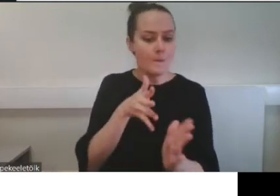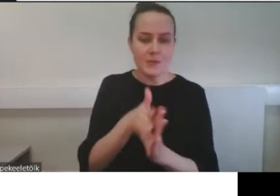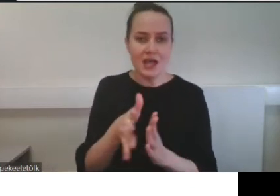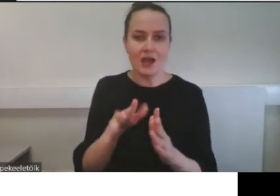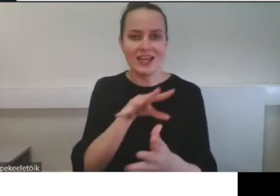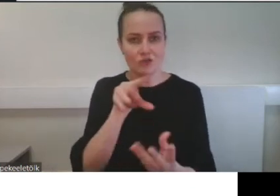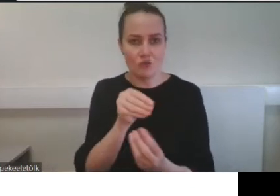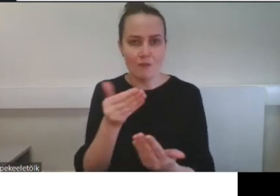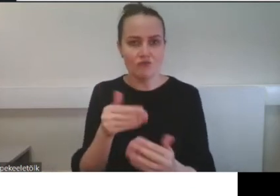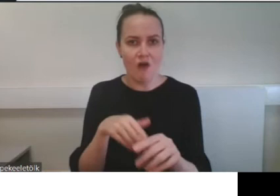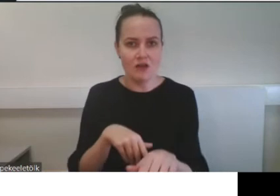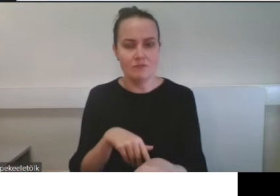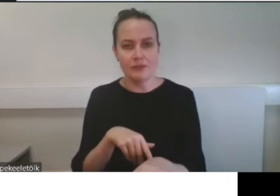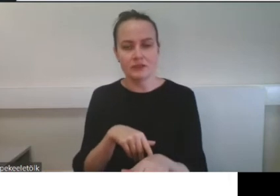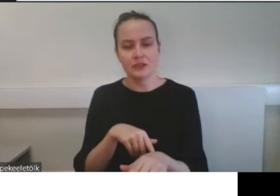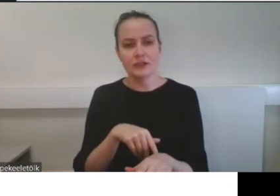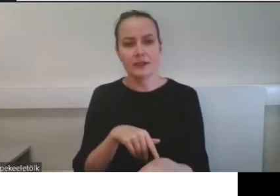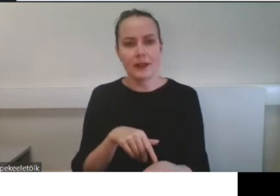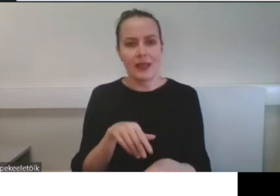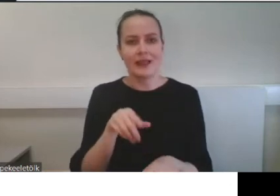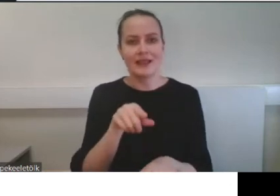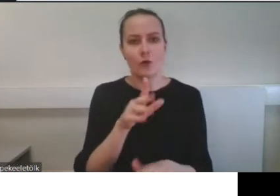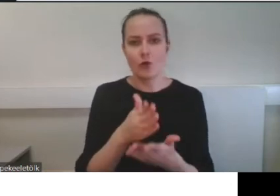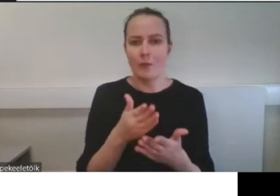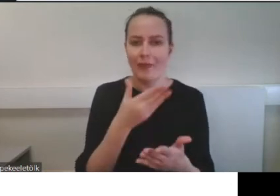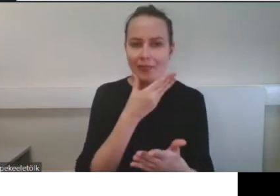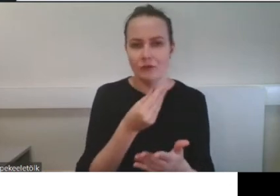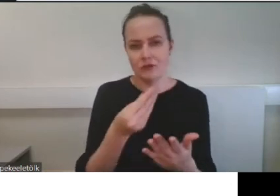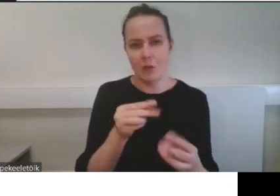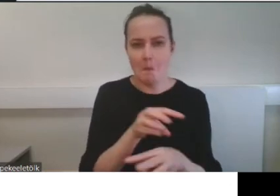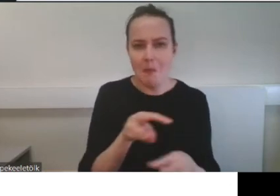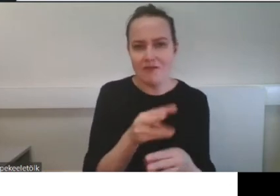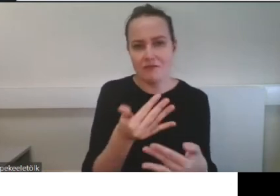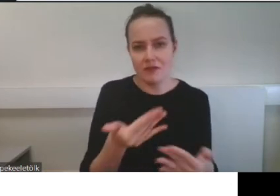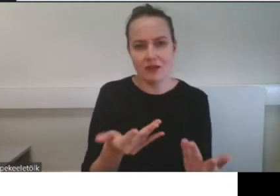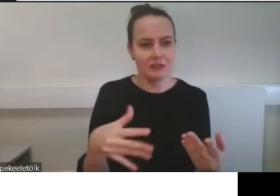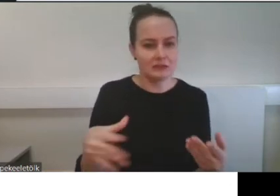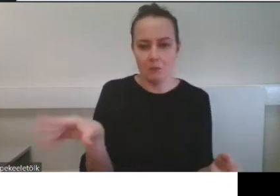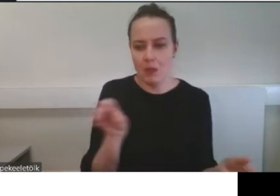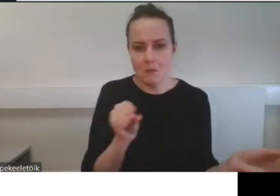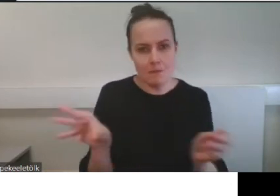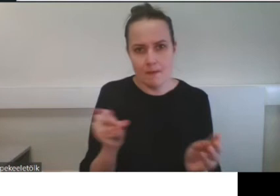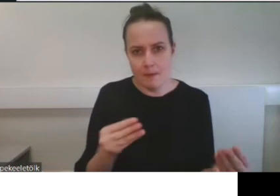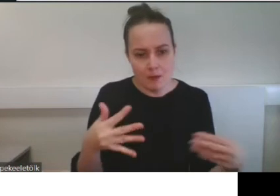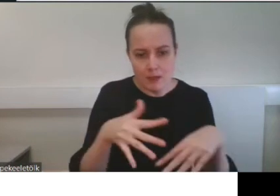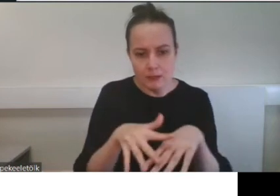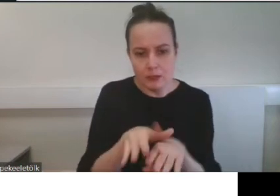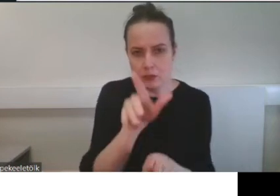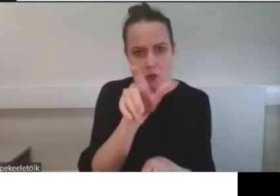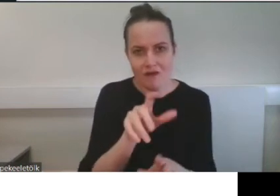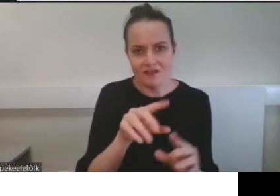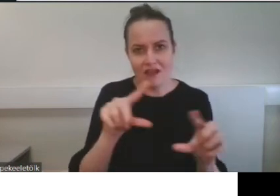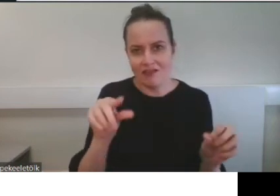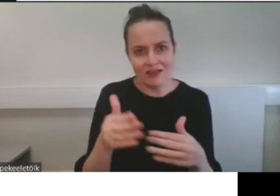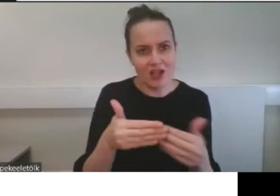Nii, ma räägin siis sellest tegevuspiirangute ka inimeste sellisest suurest uuringust, kus